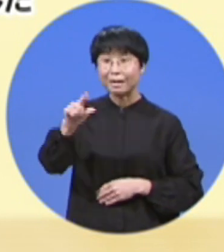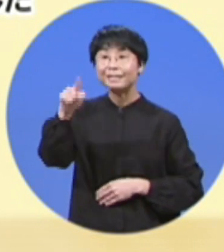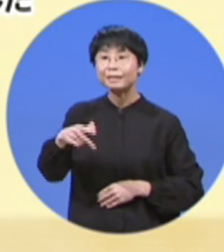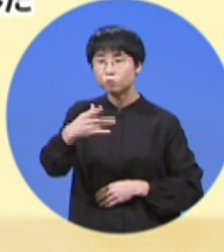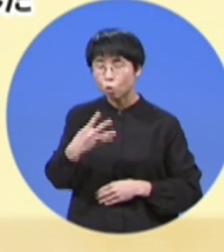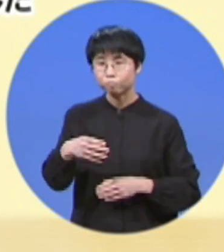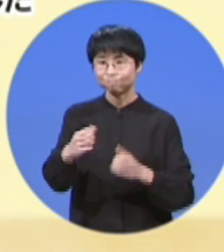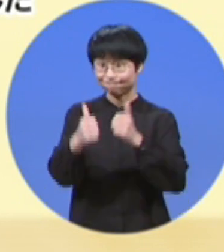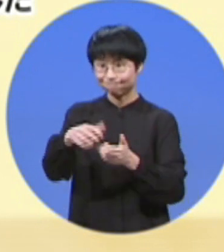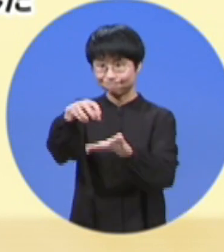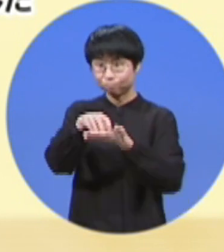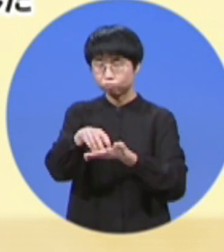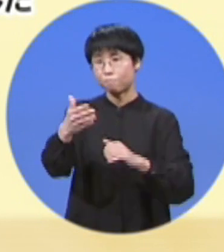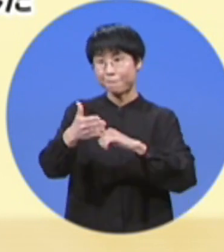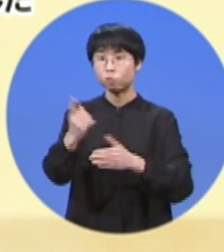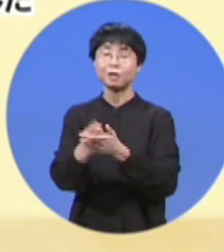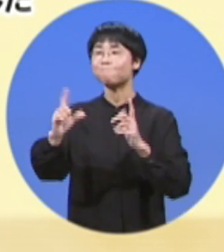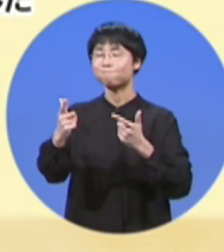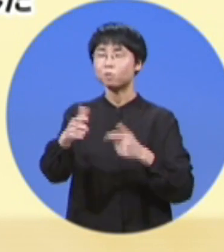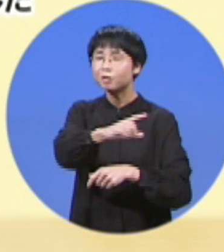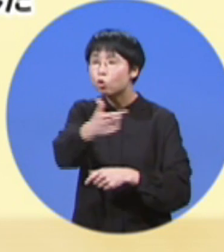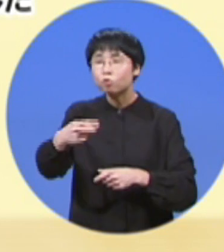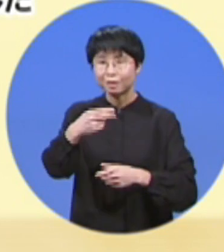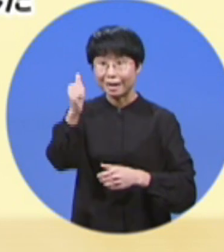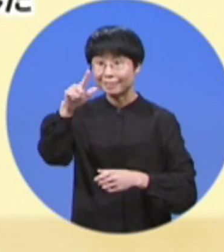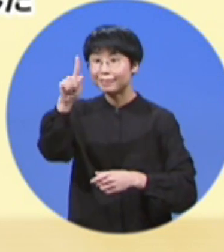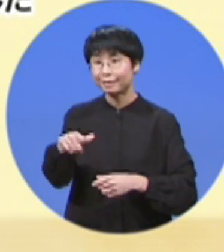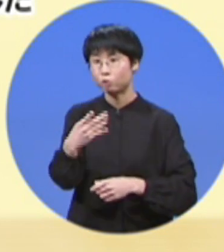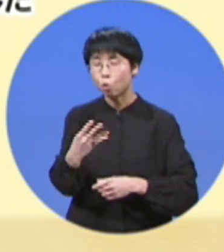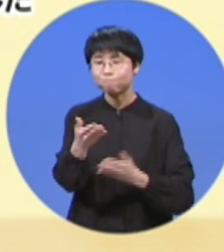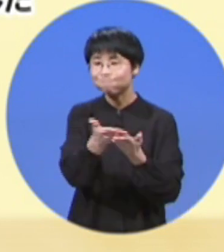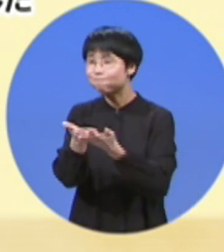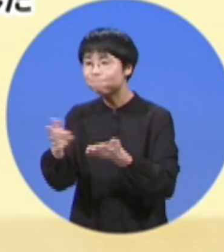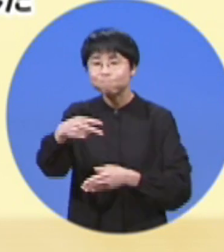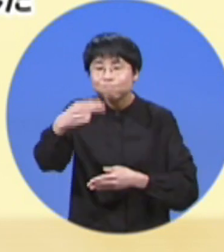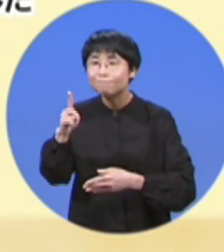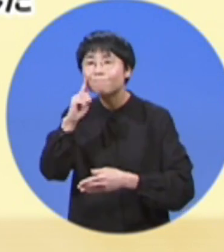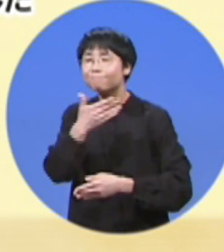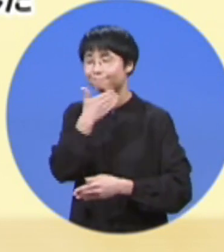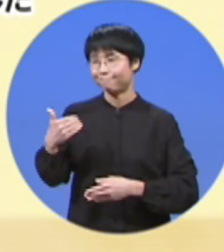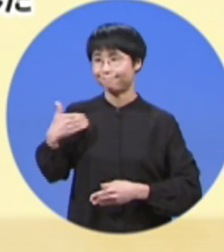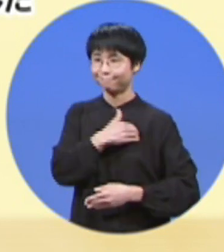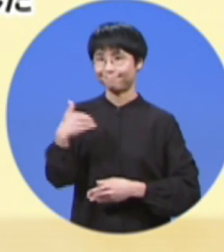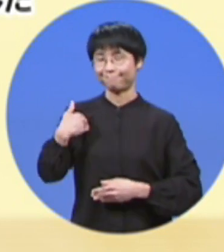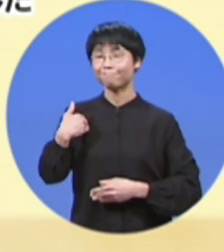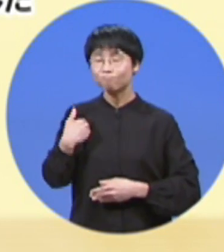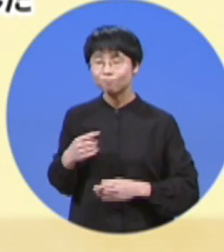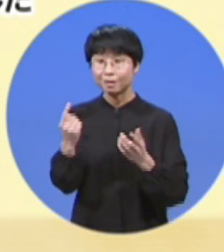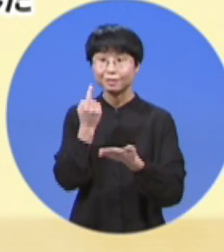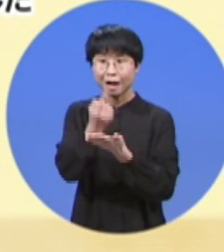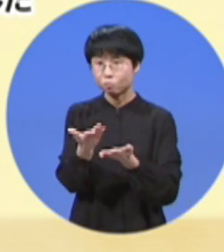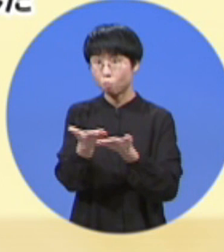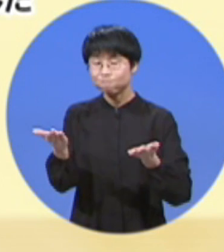の受賞メニューを含め、多彩な黒アヒージョを県内飲食店で味わうことができます。県内のフェア参加飲食